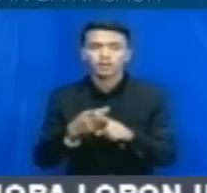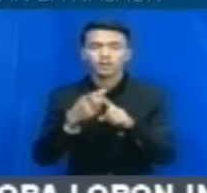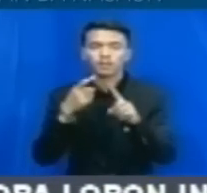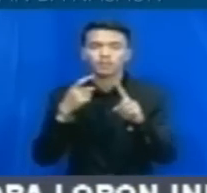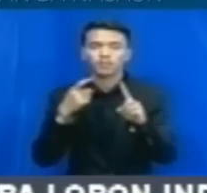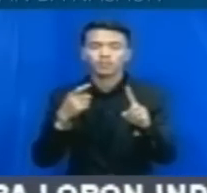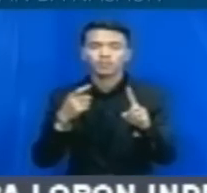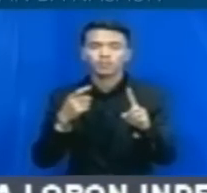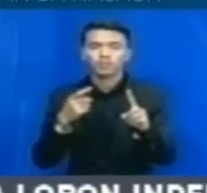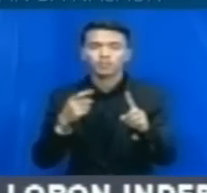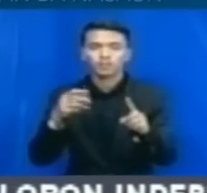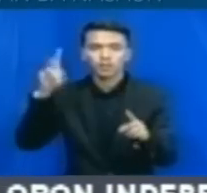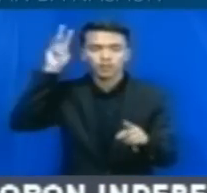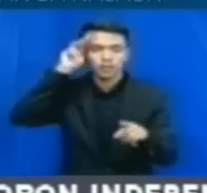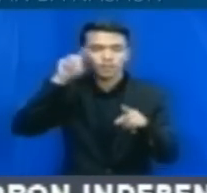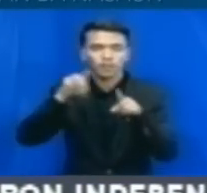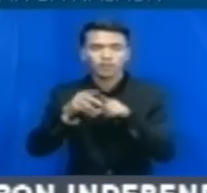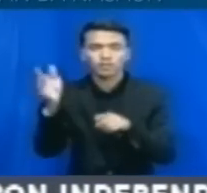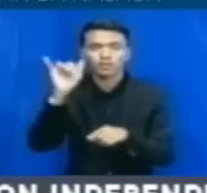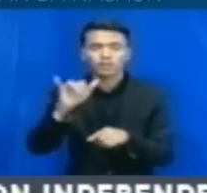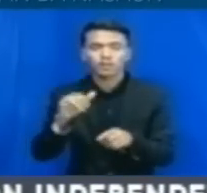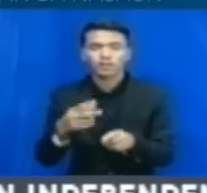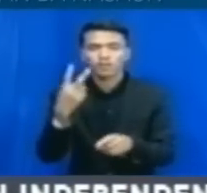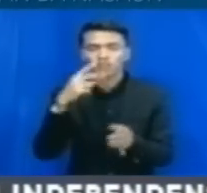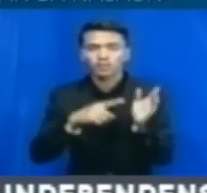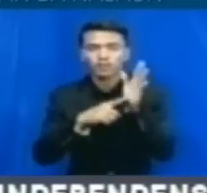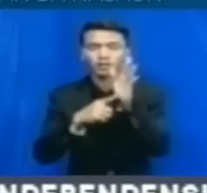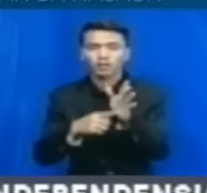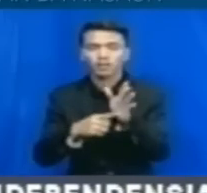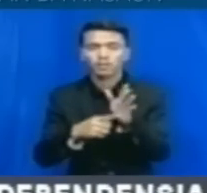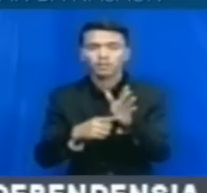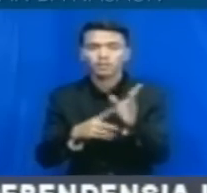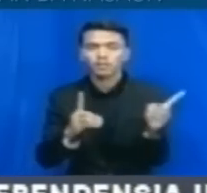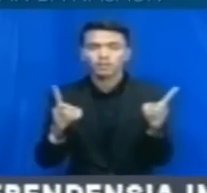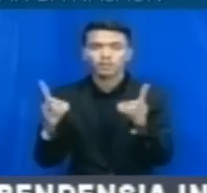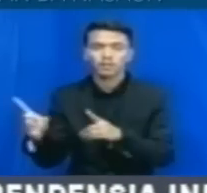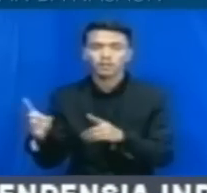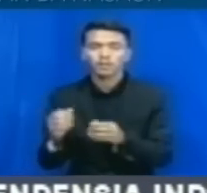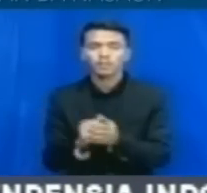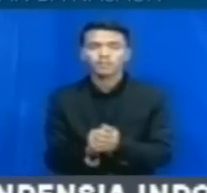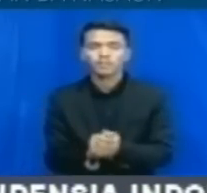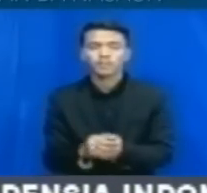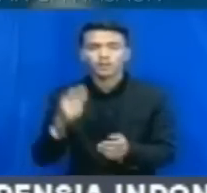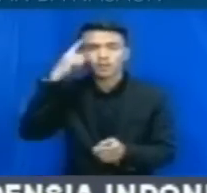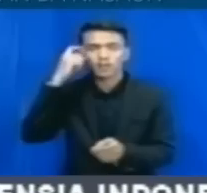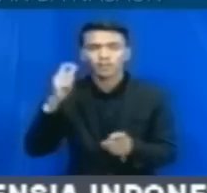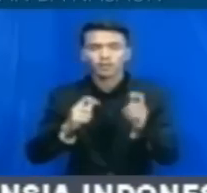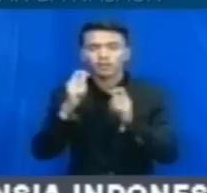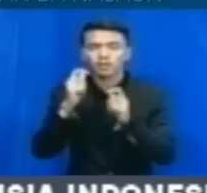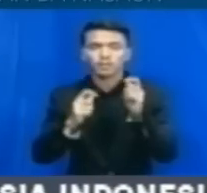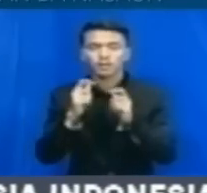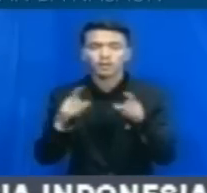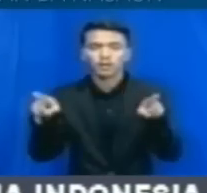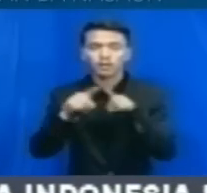abe manusia ni hari. Masih reali dia ni memang implementa lei durante lorong ni ba. Aku sini tidak nela kontes. Tambah tribunal ini nabi sidang. Nih